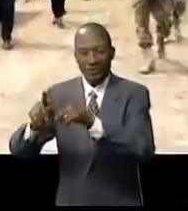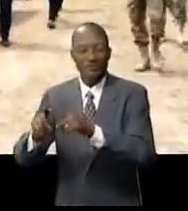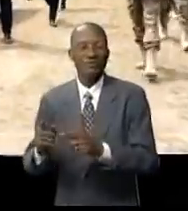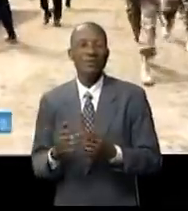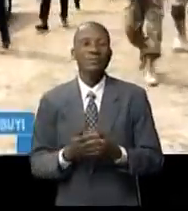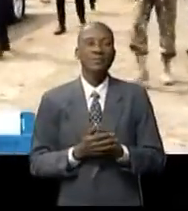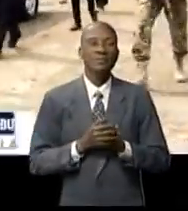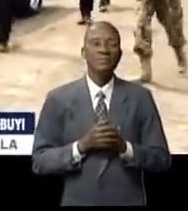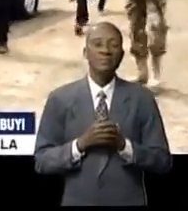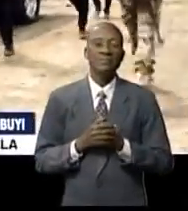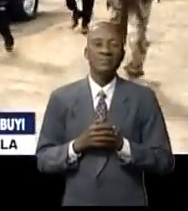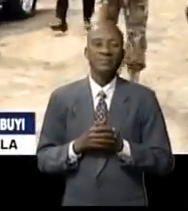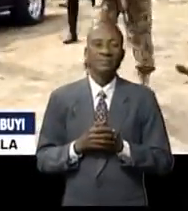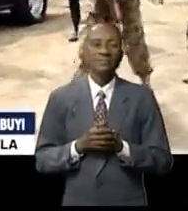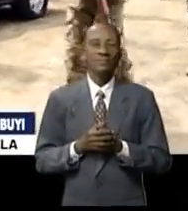sac.